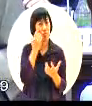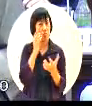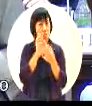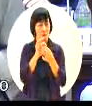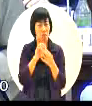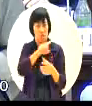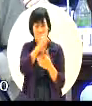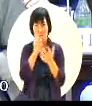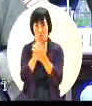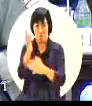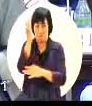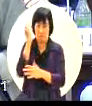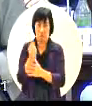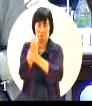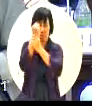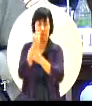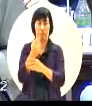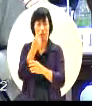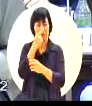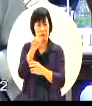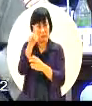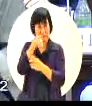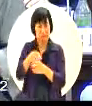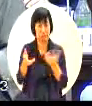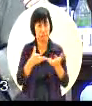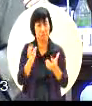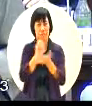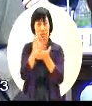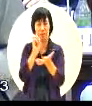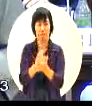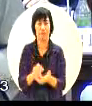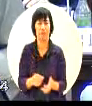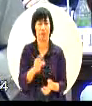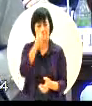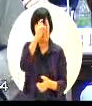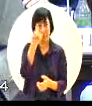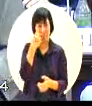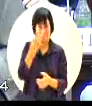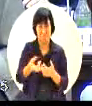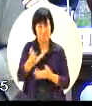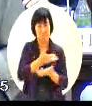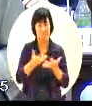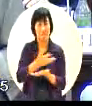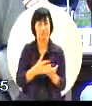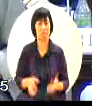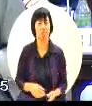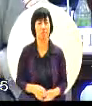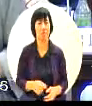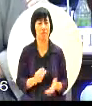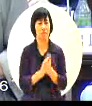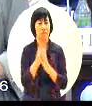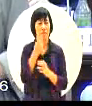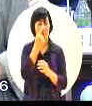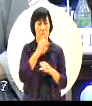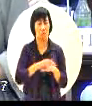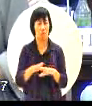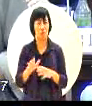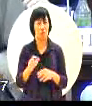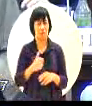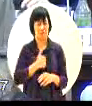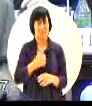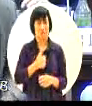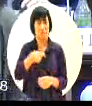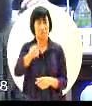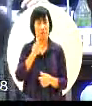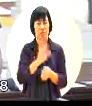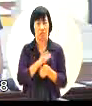持。所以伫这个部分，甲翁议员拜托，吼、哦、尽量去沟通，啊，这个部分阮的具体的承诺。就是安尼，多